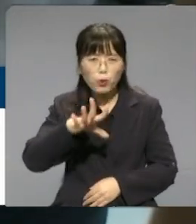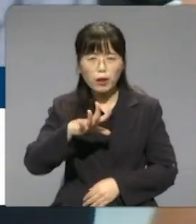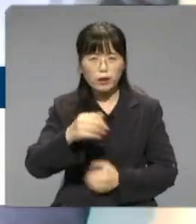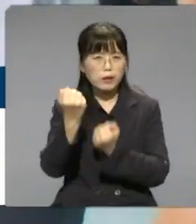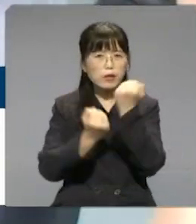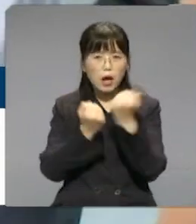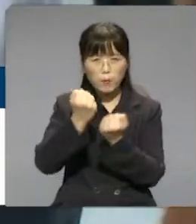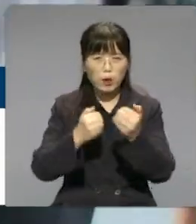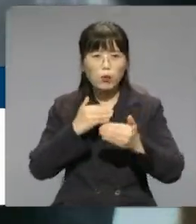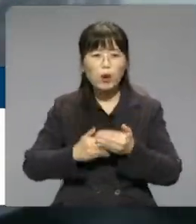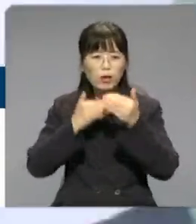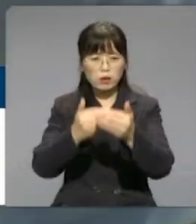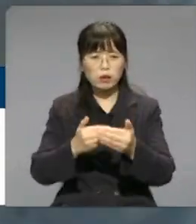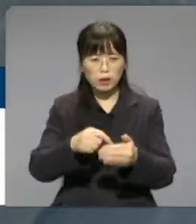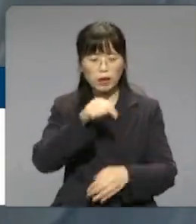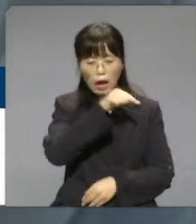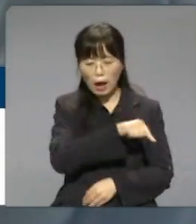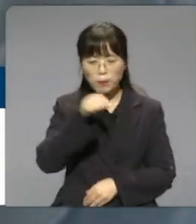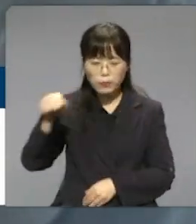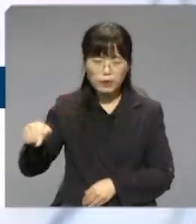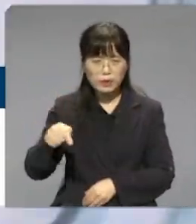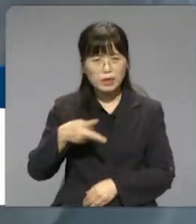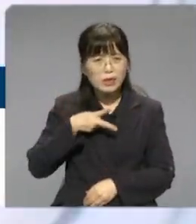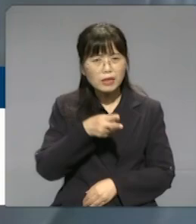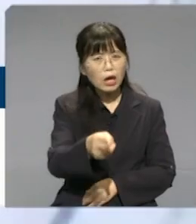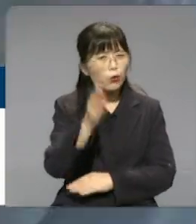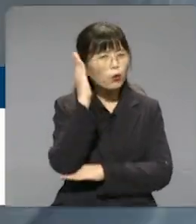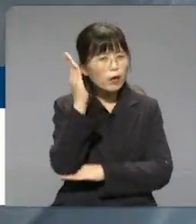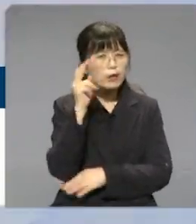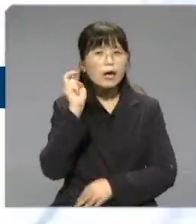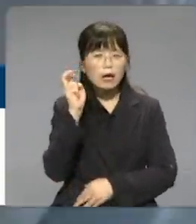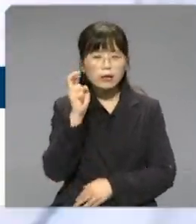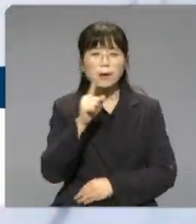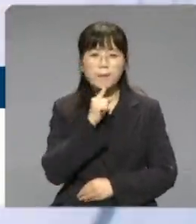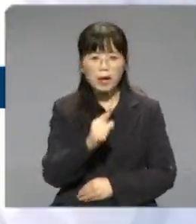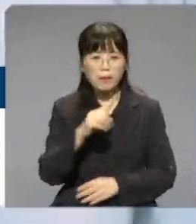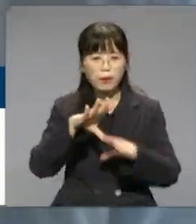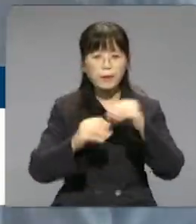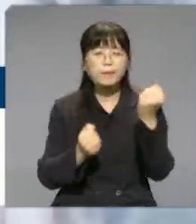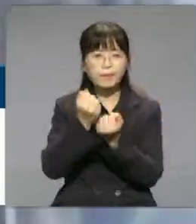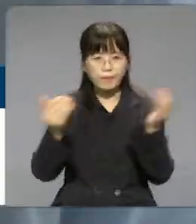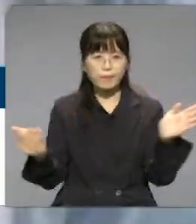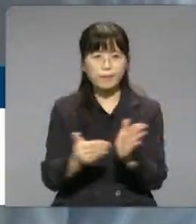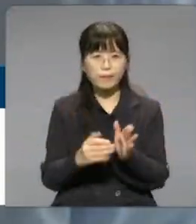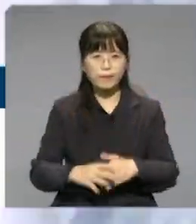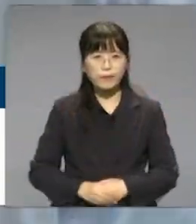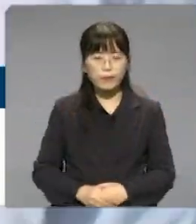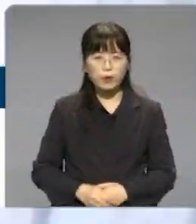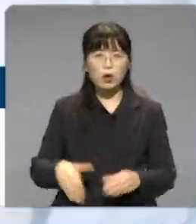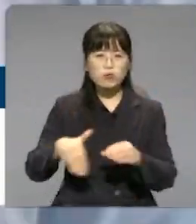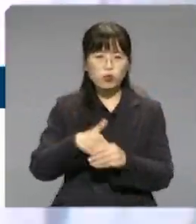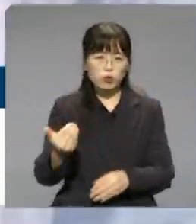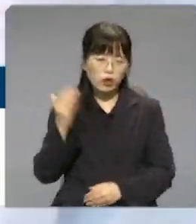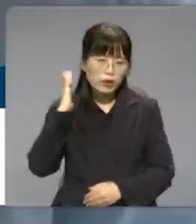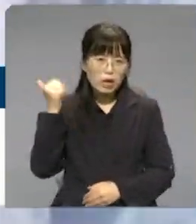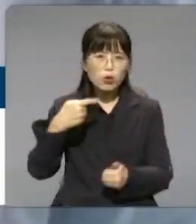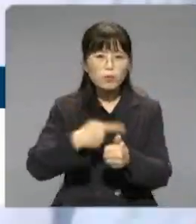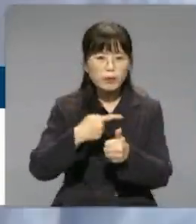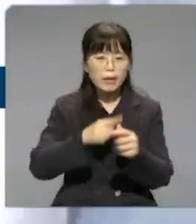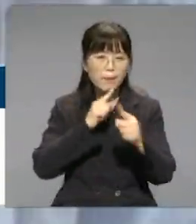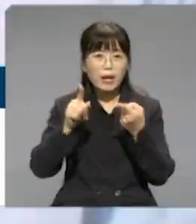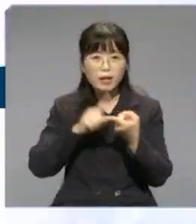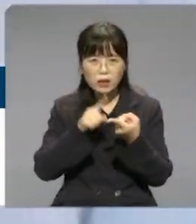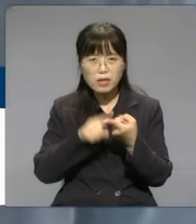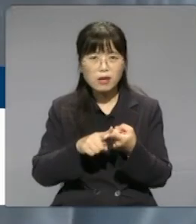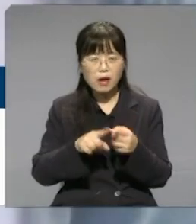것을 설명하는 과정에 앞뒤 맥락을 좀 자르고 이야기한 것 같다며 해명했습니다. 이어 문재인 전 대통령 비난 발언에